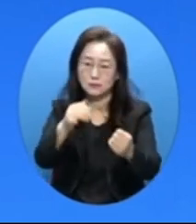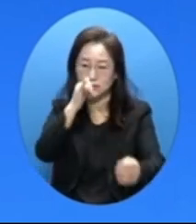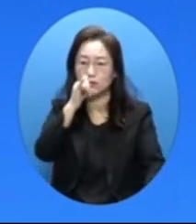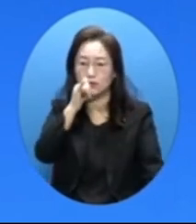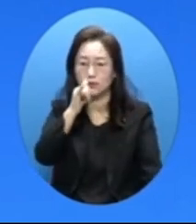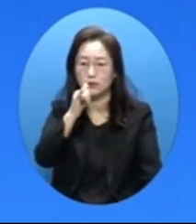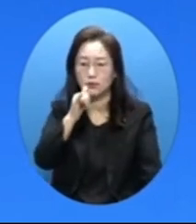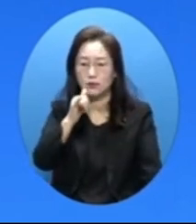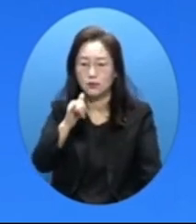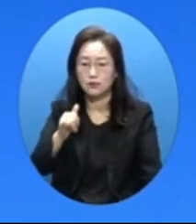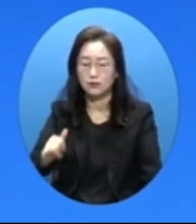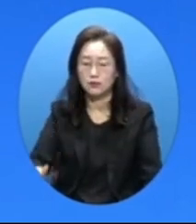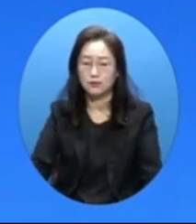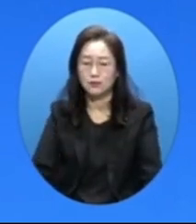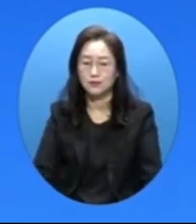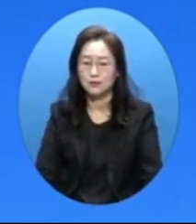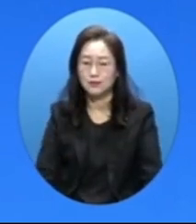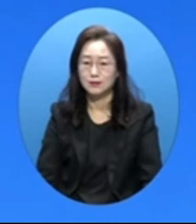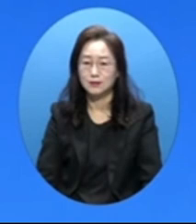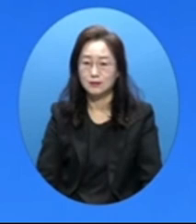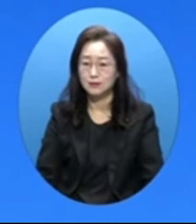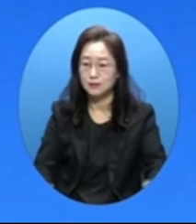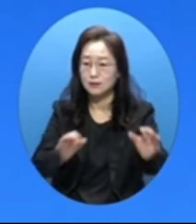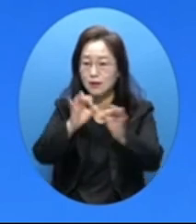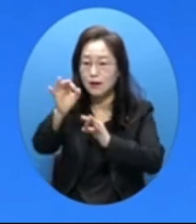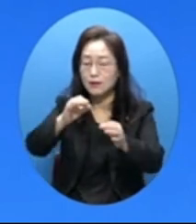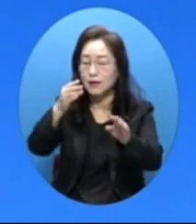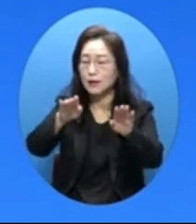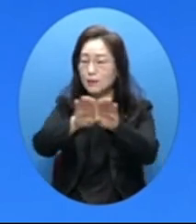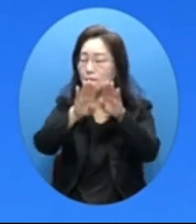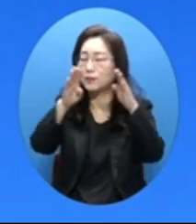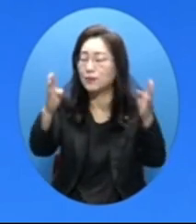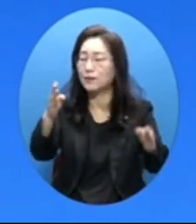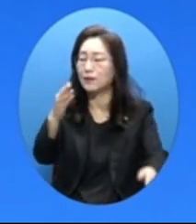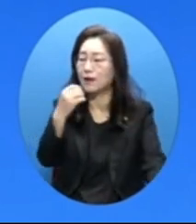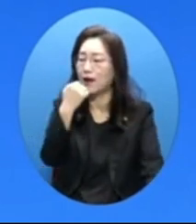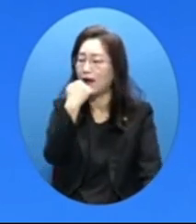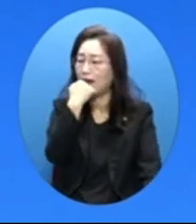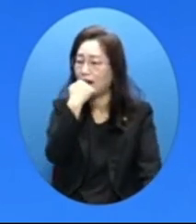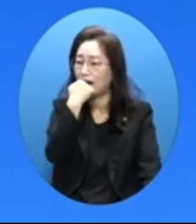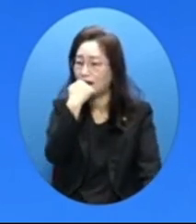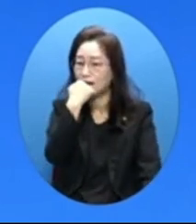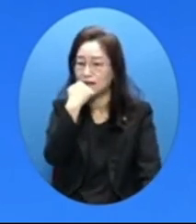있었습니다 가게 문을 열어도 손님이 없고